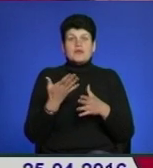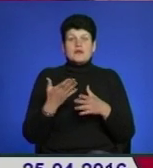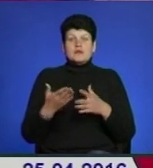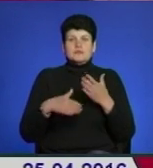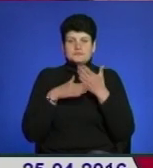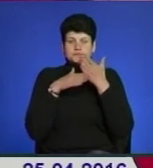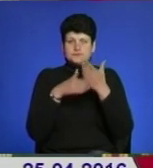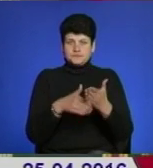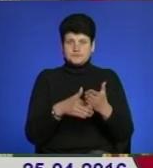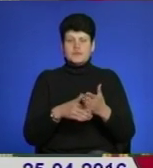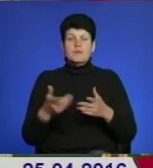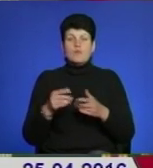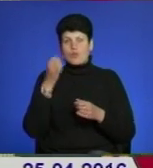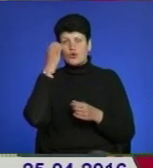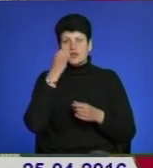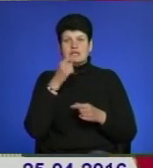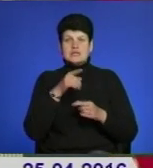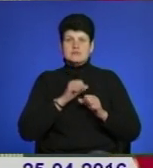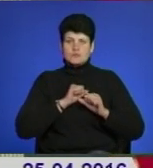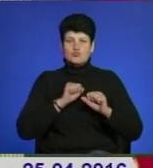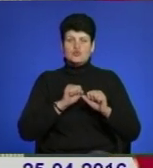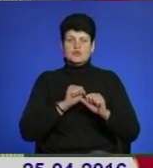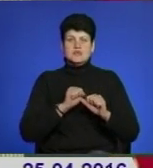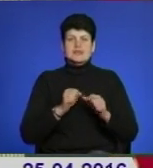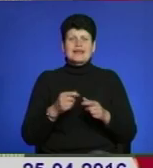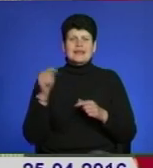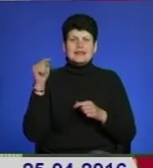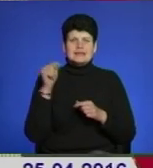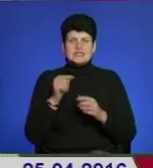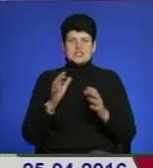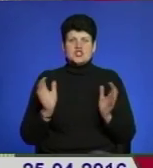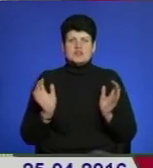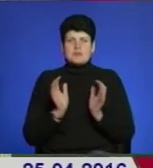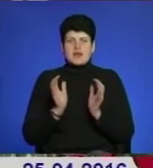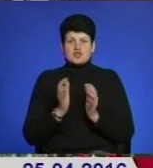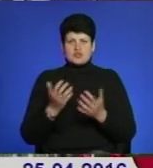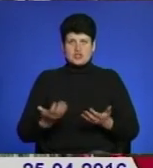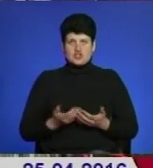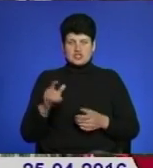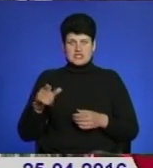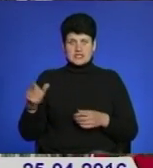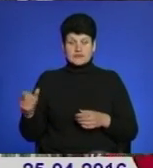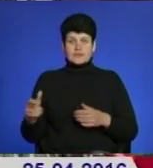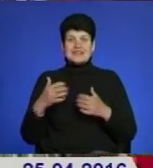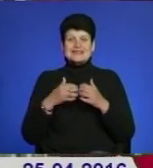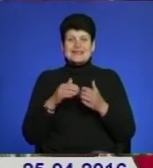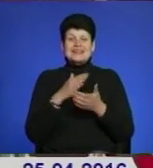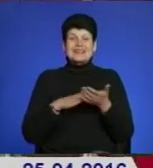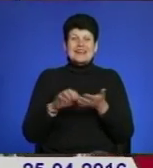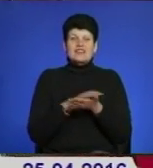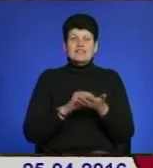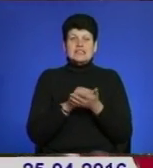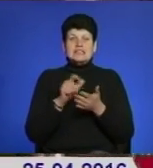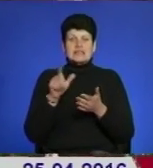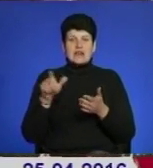Чорнобильської катастрофи. Подякували їм за мужність, відвагу та тисячі збережених життів. Серед ліквідаторів отримує відзнаку